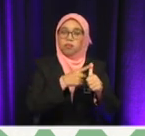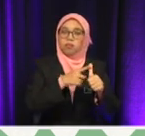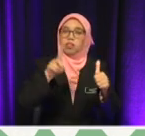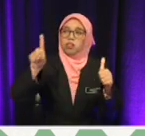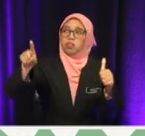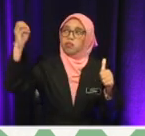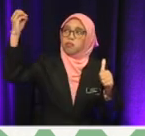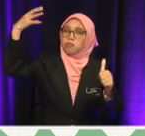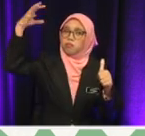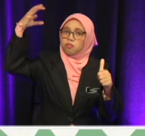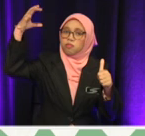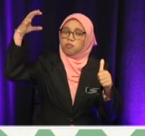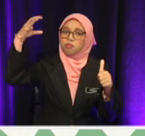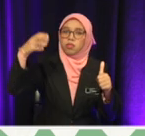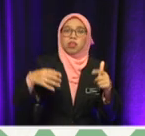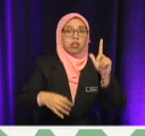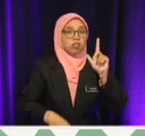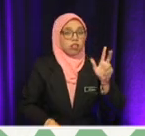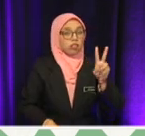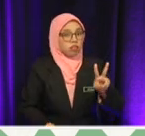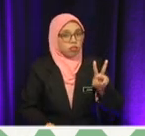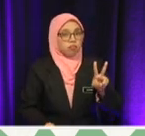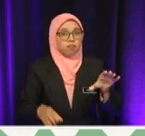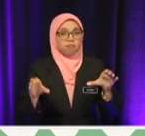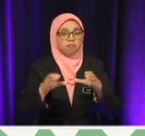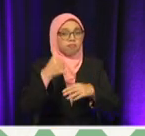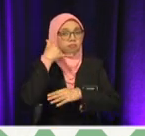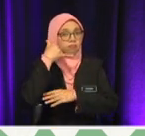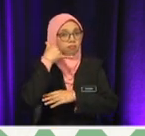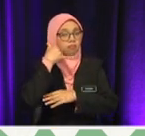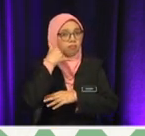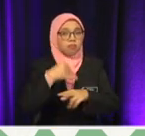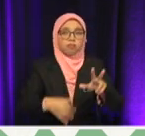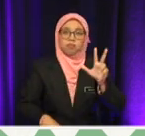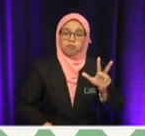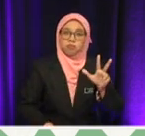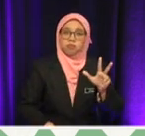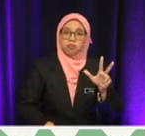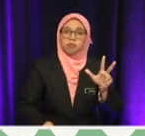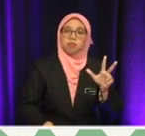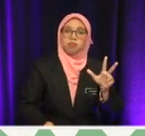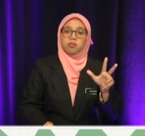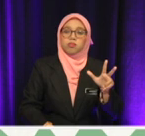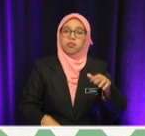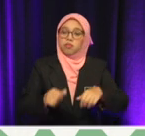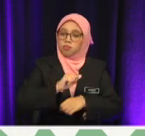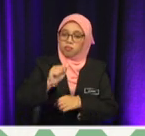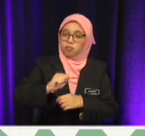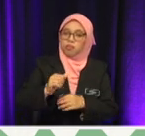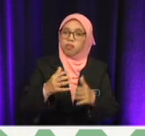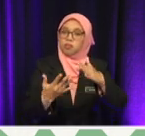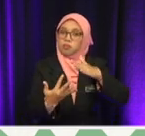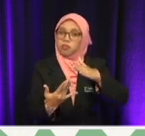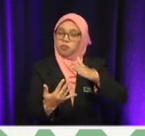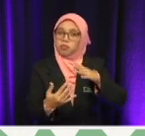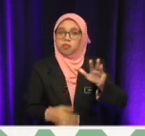kecemasan, membuat panggilan kecemasan, menggunakan peralatan pemadam api, mengosongkan kanak-kanak dan keluar, membawa